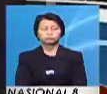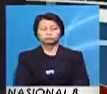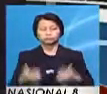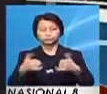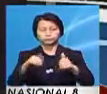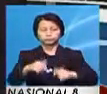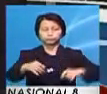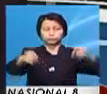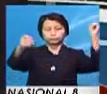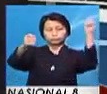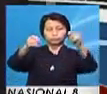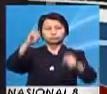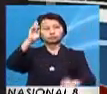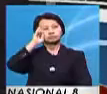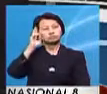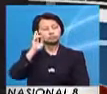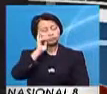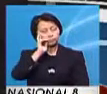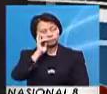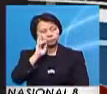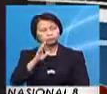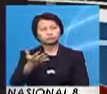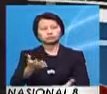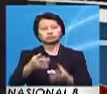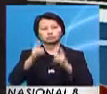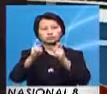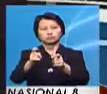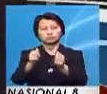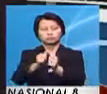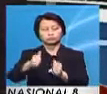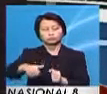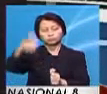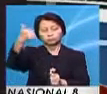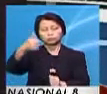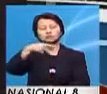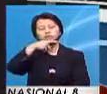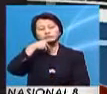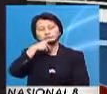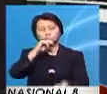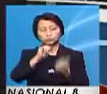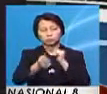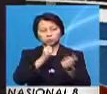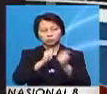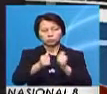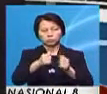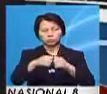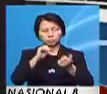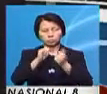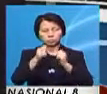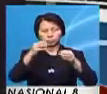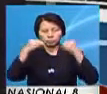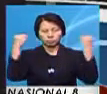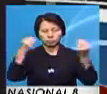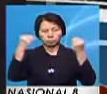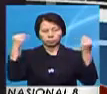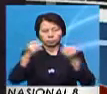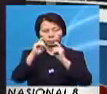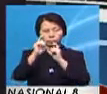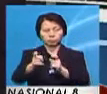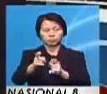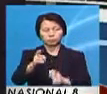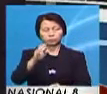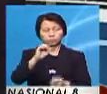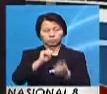Pemain badminton remaja negara Goh Jin Wei ditabal selaku pemenang Anugerah Putri Sukan pada Majlis Anugerah Sukan